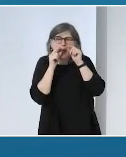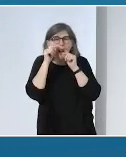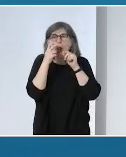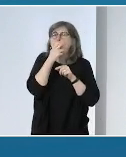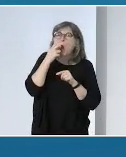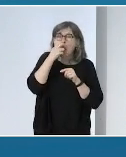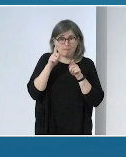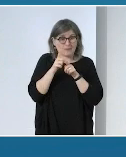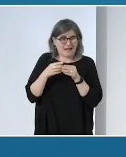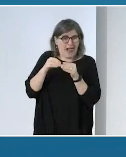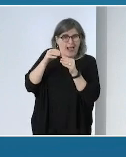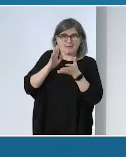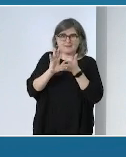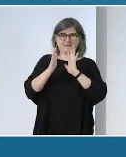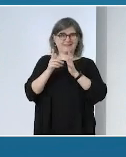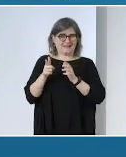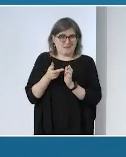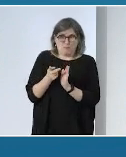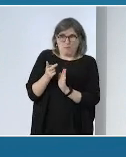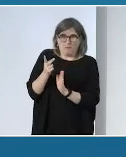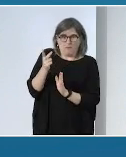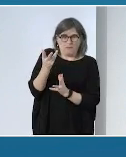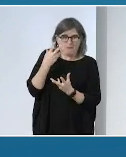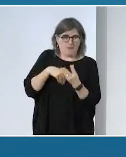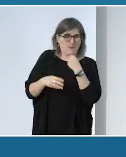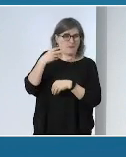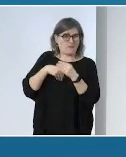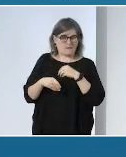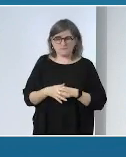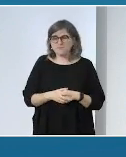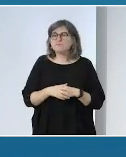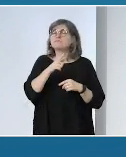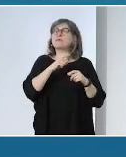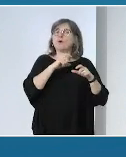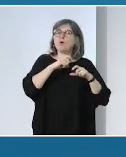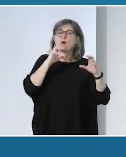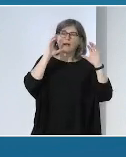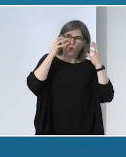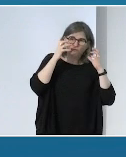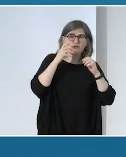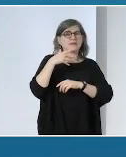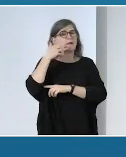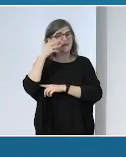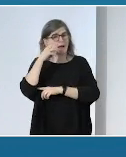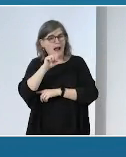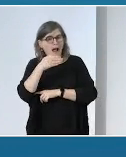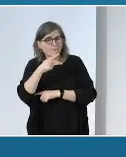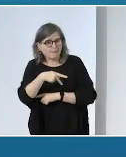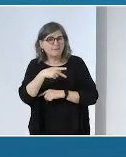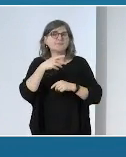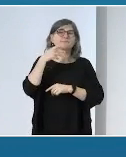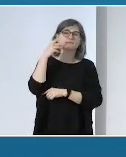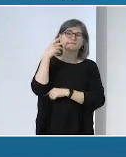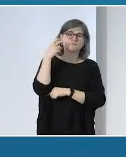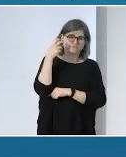nombreux signes, de plus en plus. Et puis, j'ai les collègues orthophonistes, l'AMP, la codeuse, qui remarquent que depuis